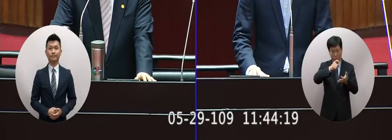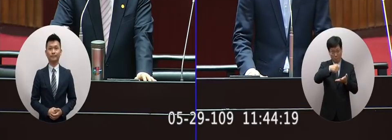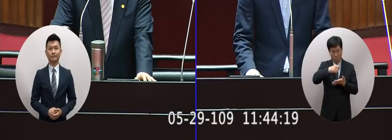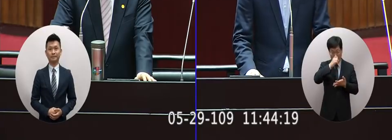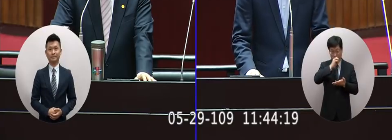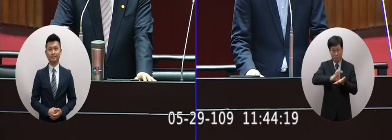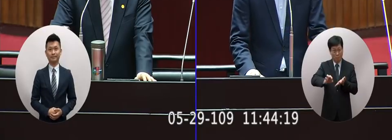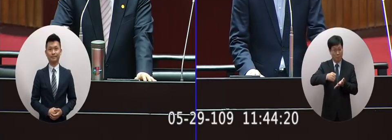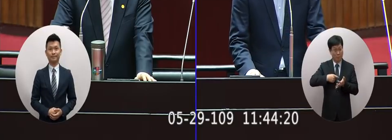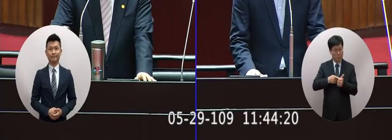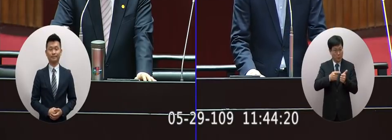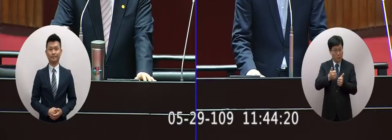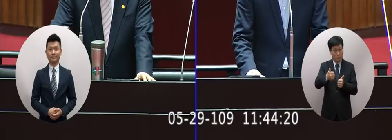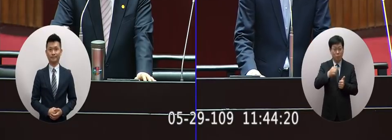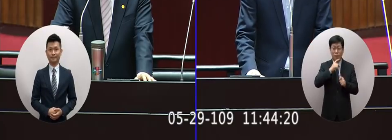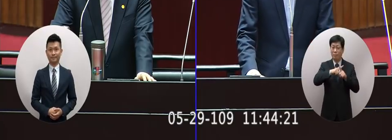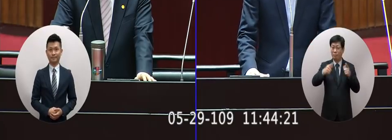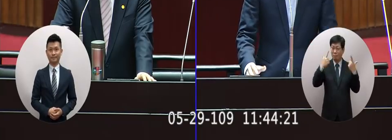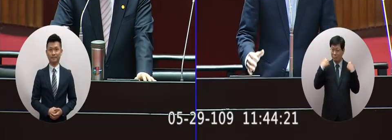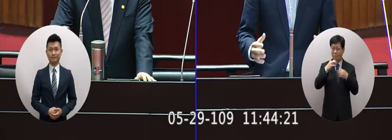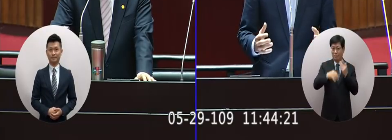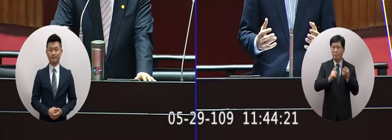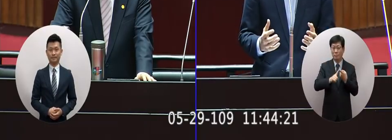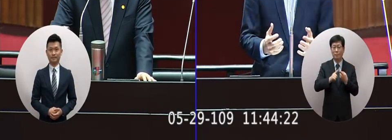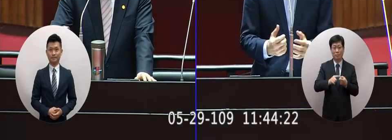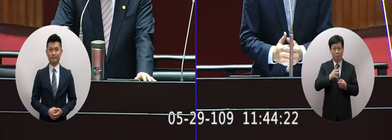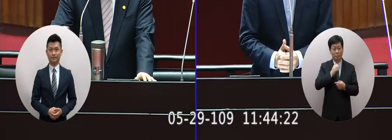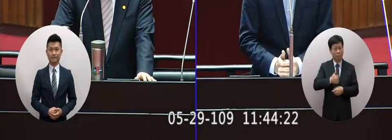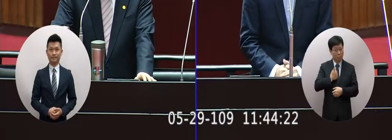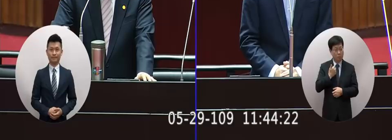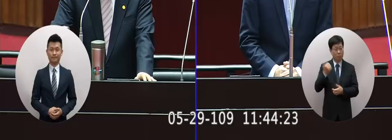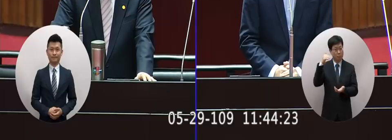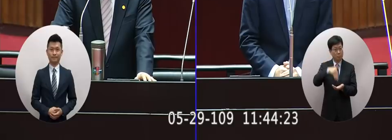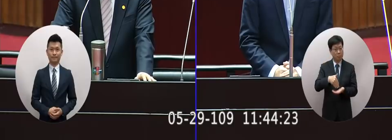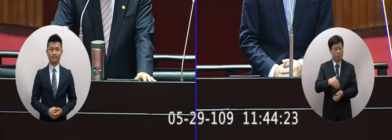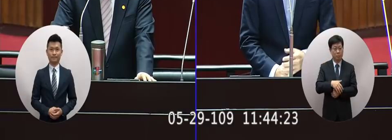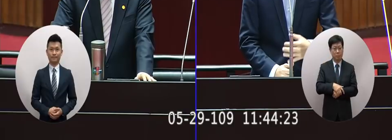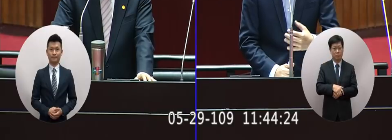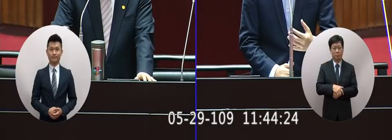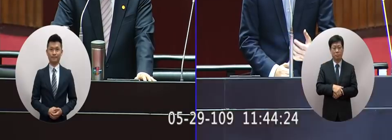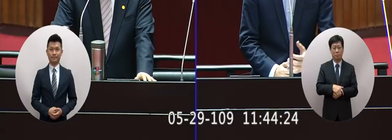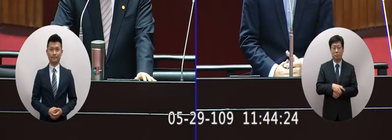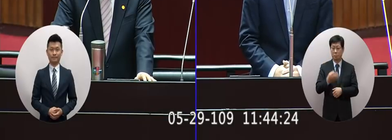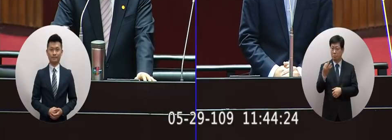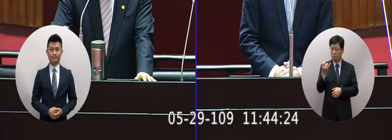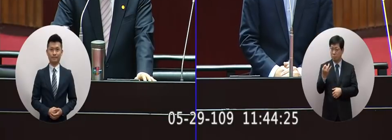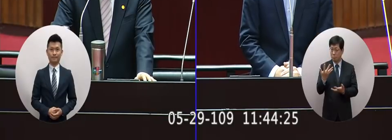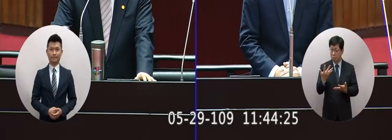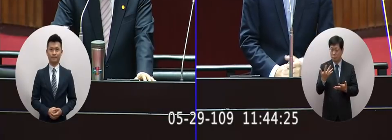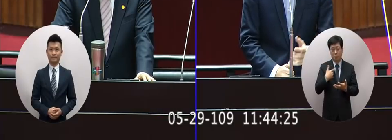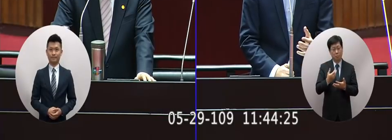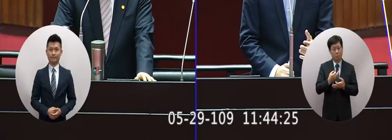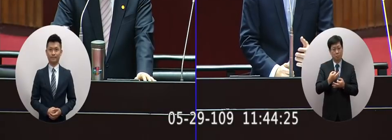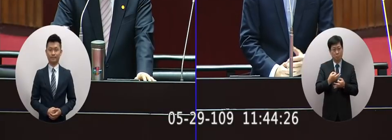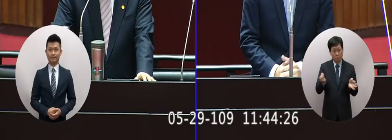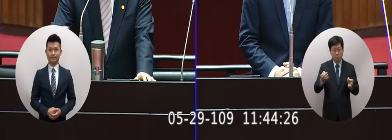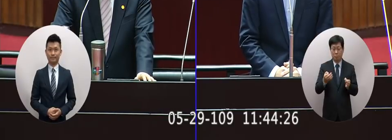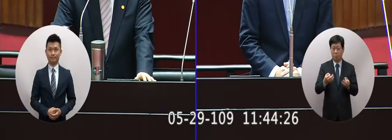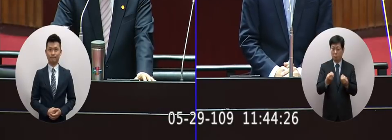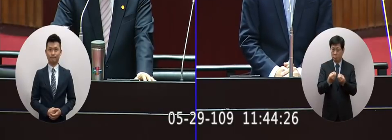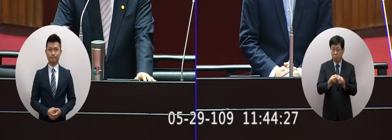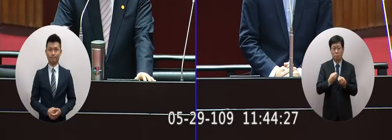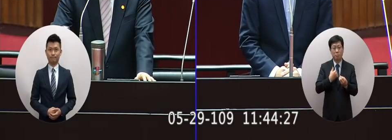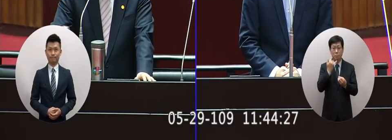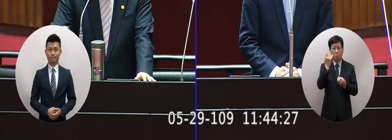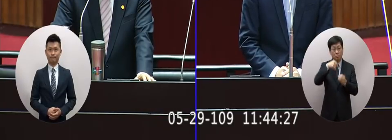激，好，这是一个大原则。那实际到底金额多少，怎么发放，是不是请院